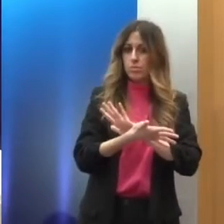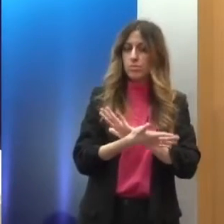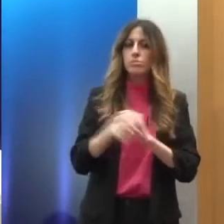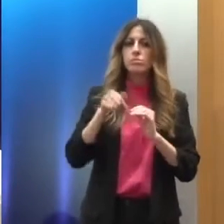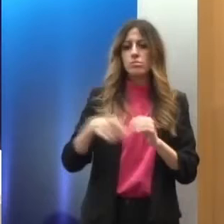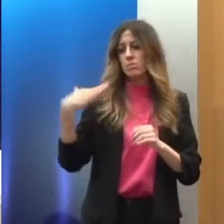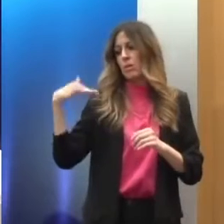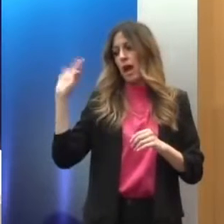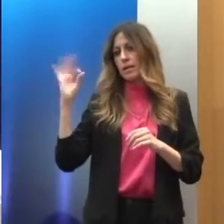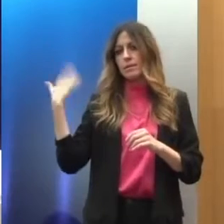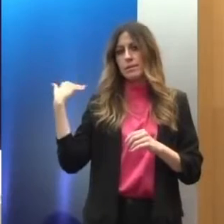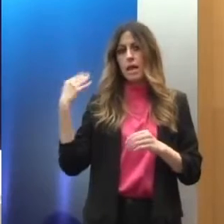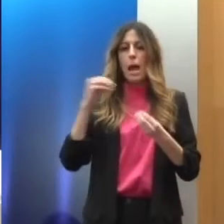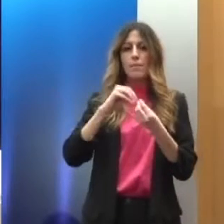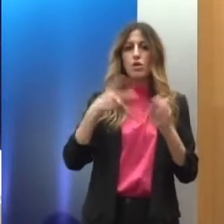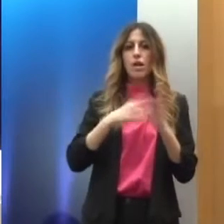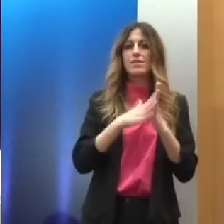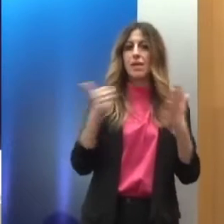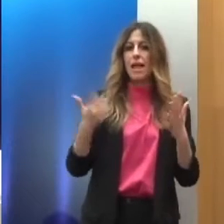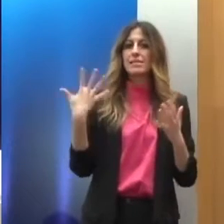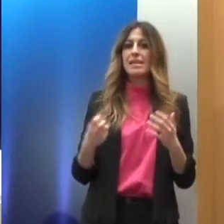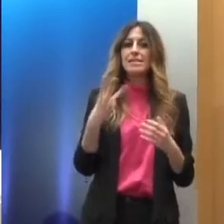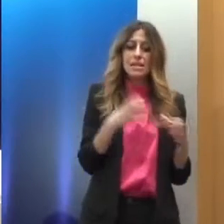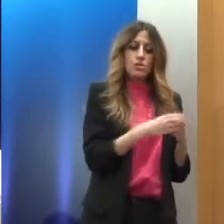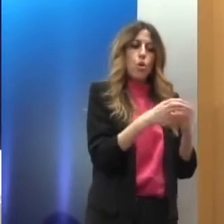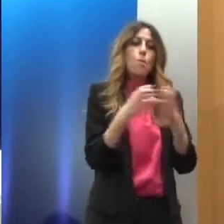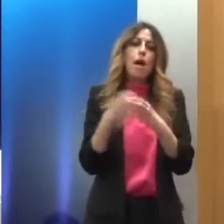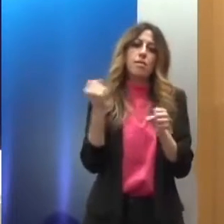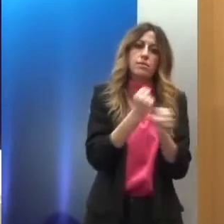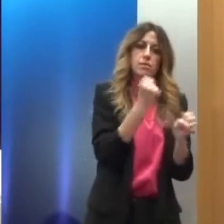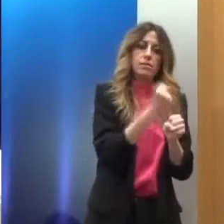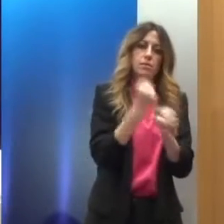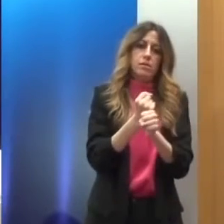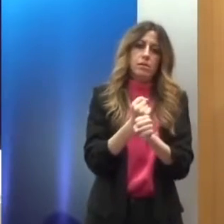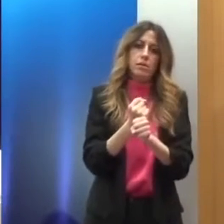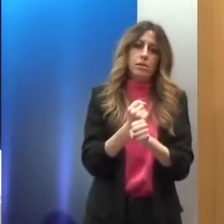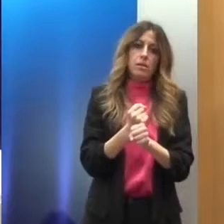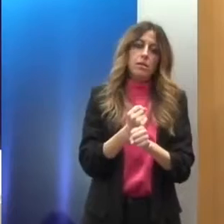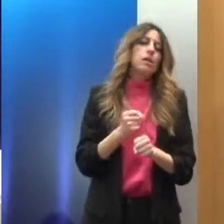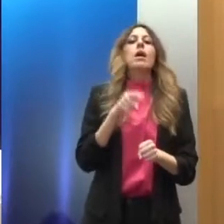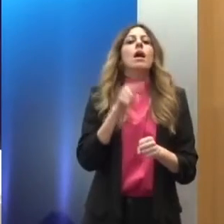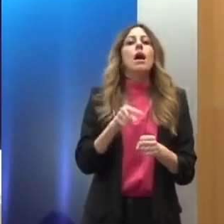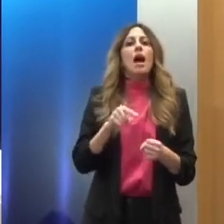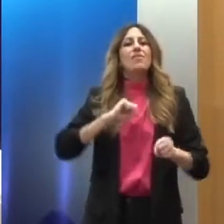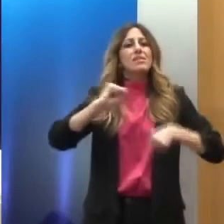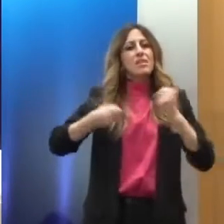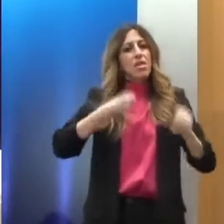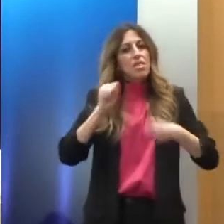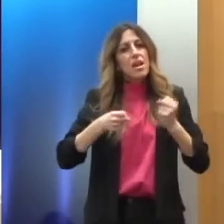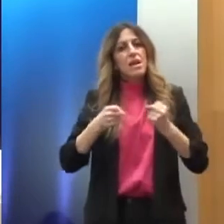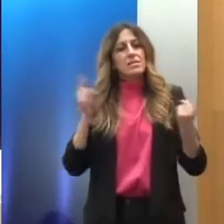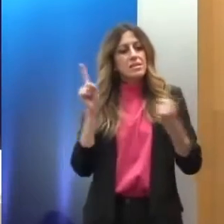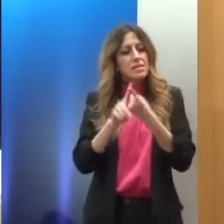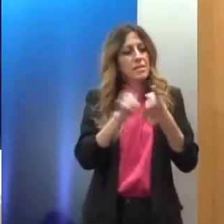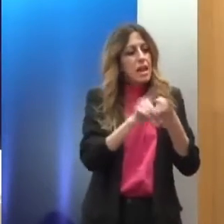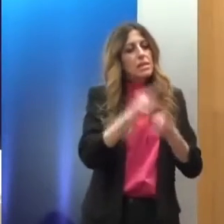λειτουργεί από τον Απρίλιο του 2016, έχει τρεις ομάδες εργασίας. Καλό θα ήταν όμως τα αποτελέσματα των συναντήσεων και οι δράσεις